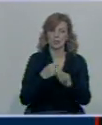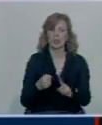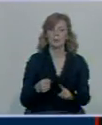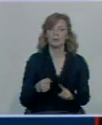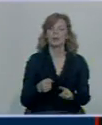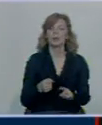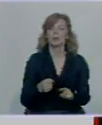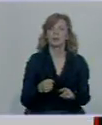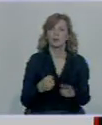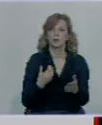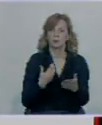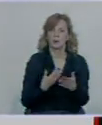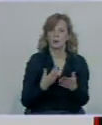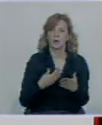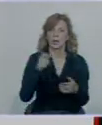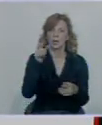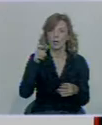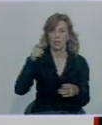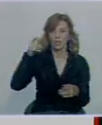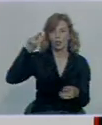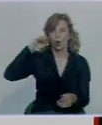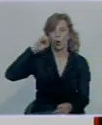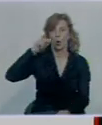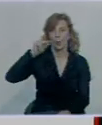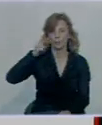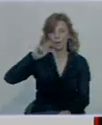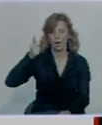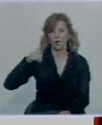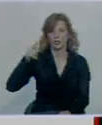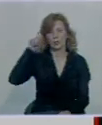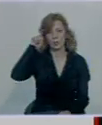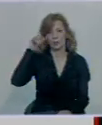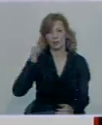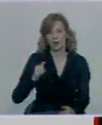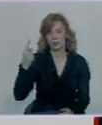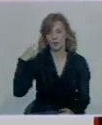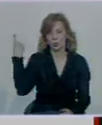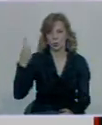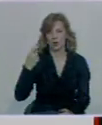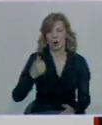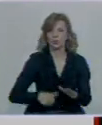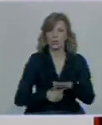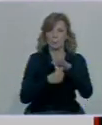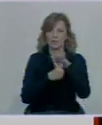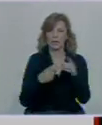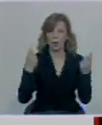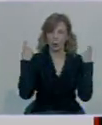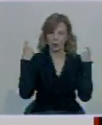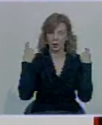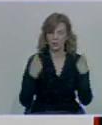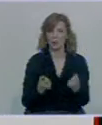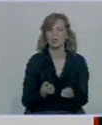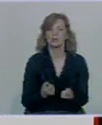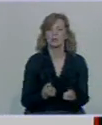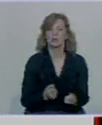în candidatura domnului Oprea. Cred că acest oraș și capitala Olteniei, una dintre capitalele